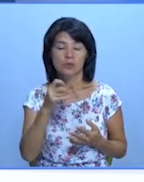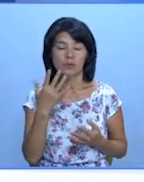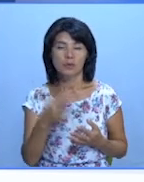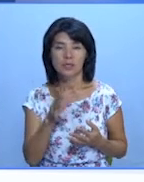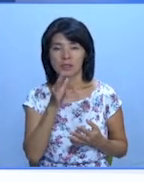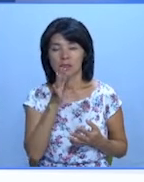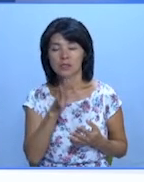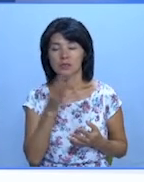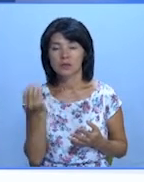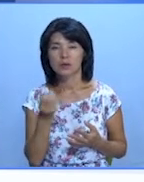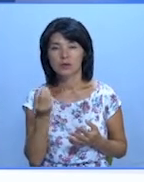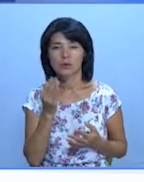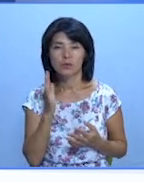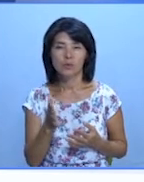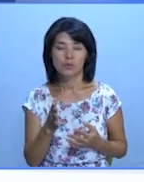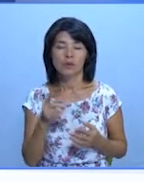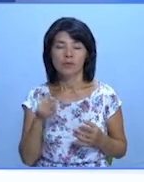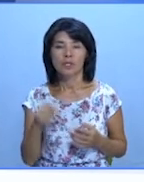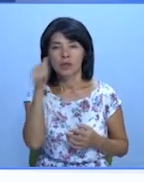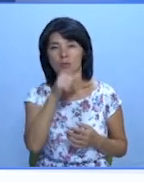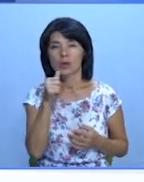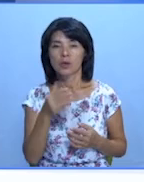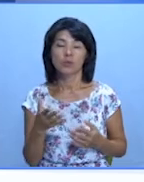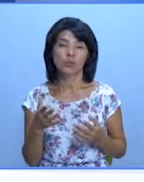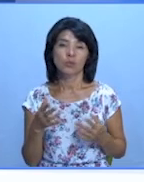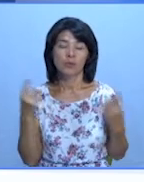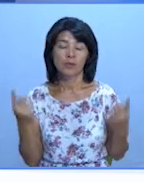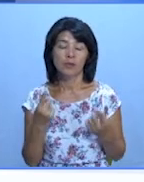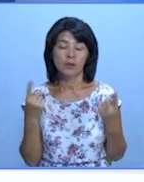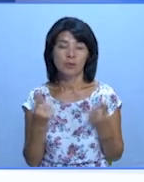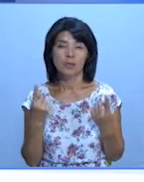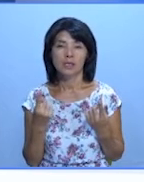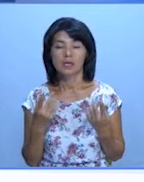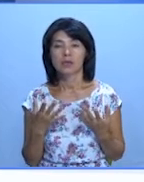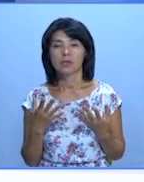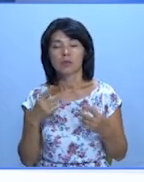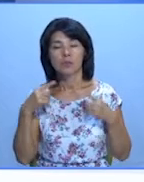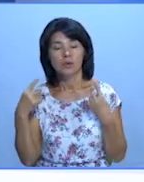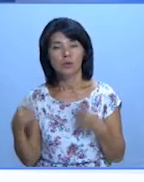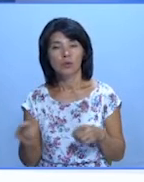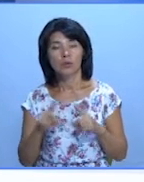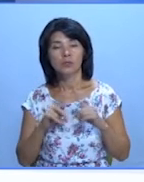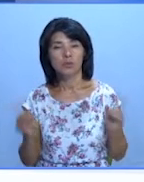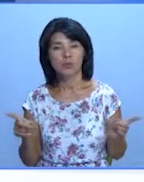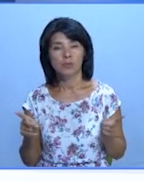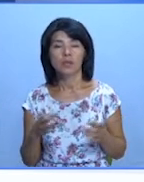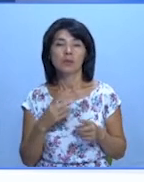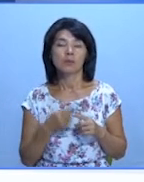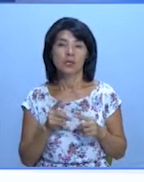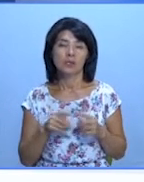деңгейінде өткізілген еді. Биылғы мерейтойдың форматы басқаша. Осы ретте Егемен Қазақстан газетінде ел президенті Қасым